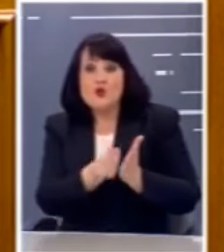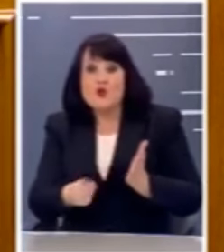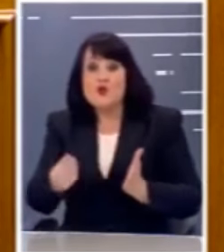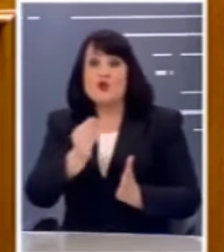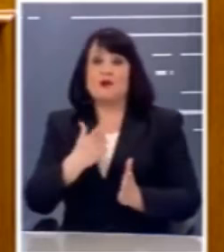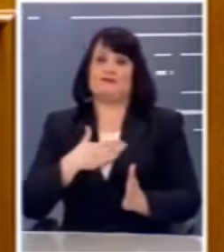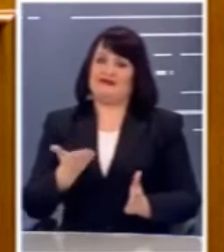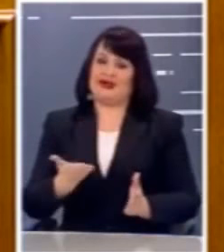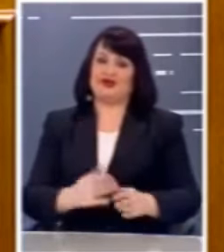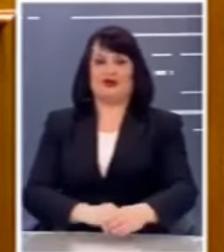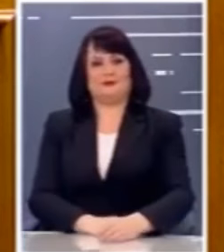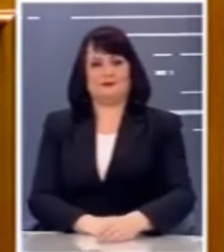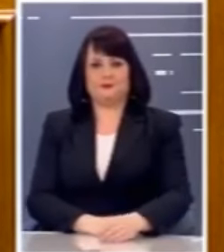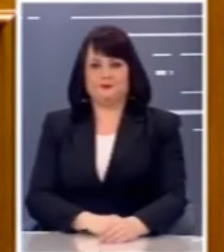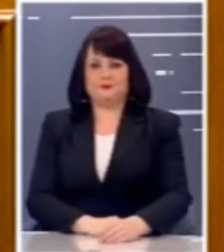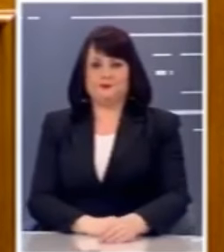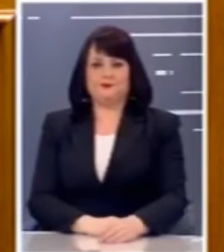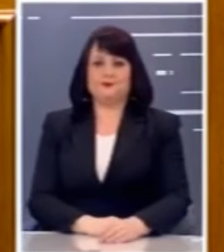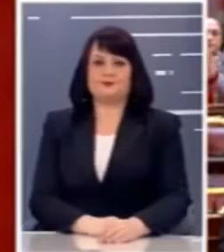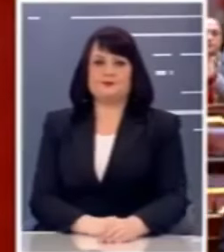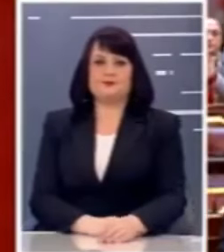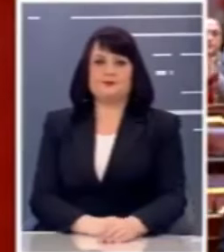κατεύθυνση. Σας ευχαριστώ.